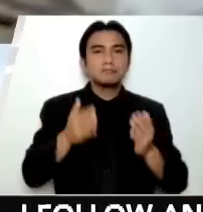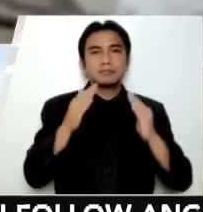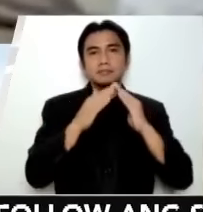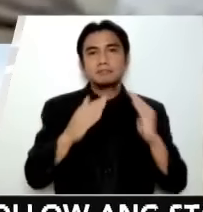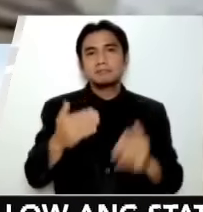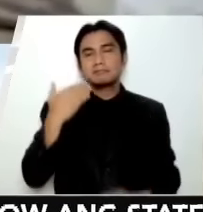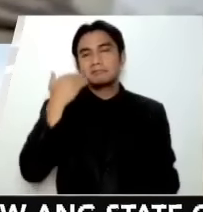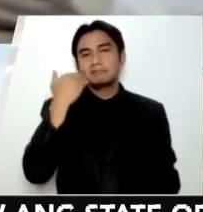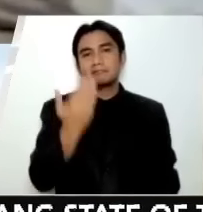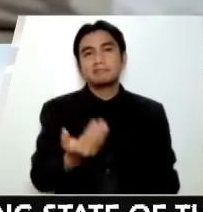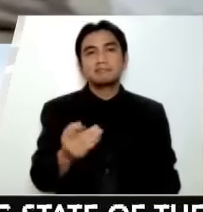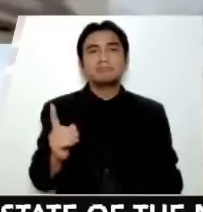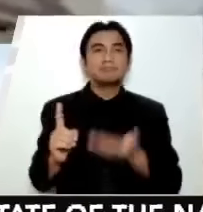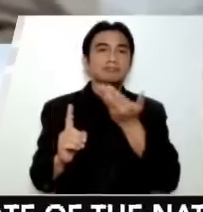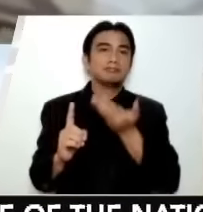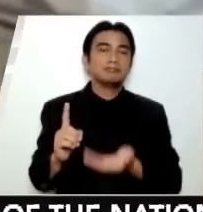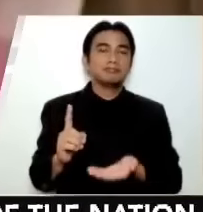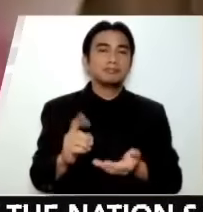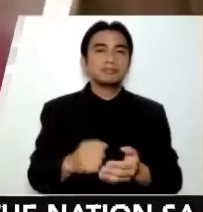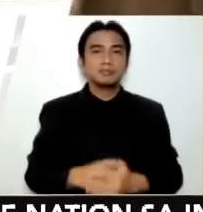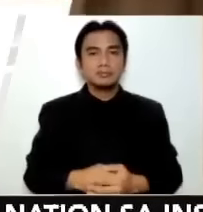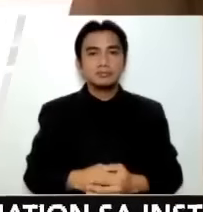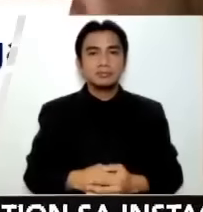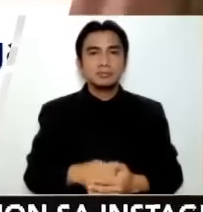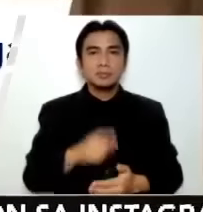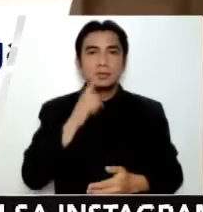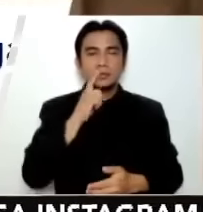masakit din daw ang mga fake news na